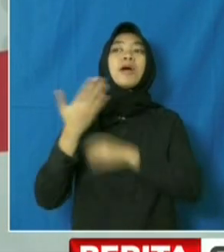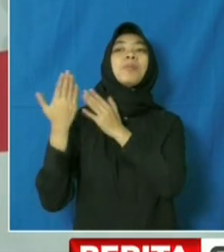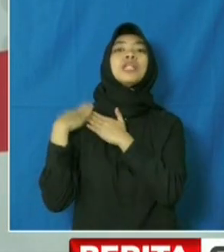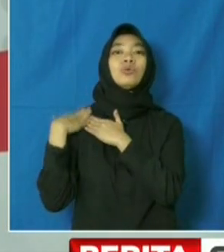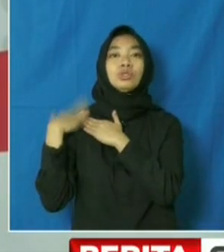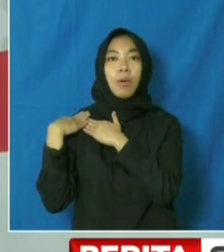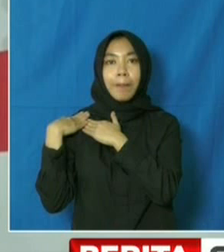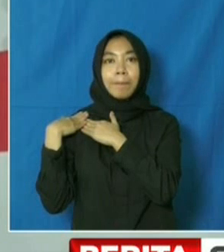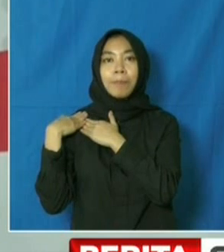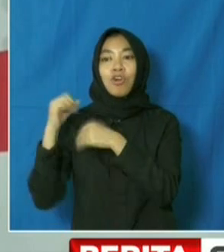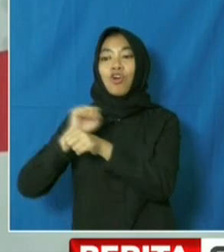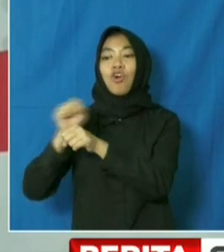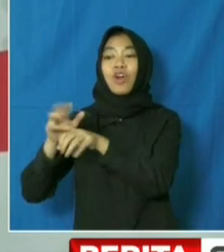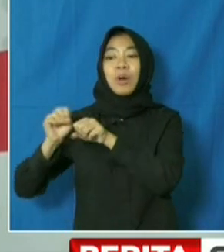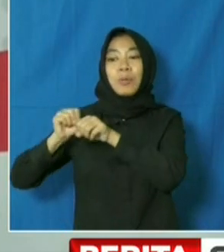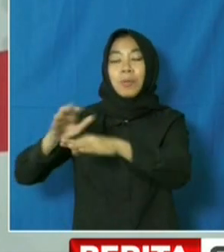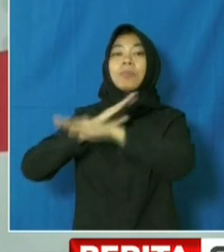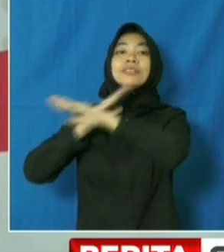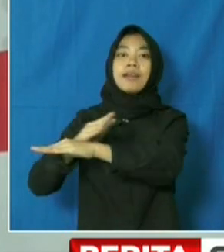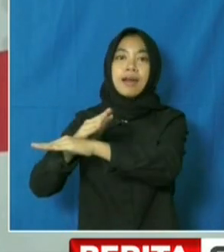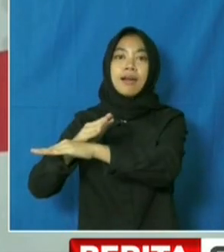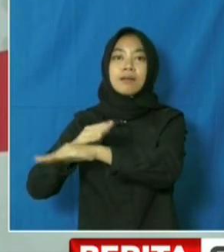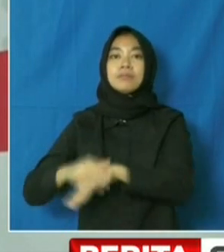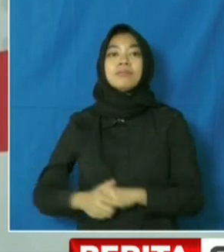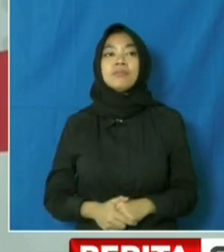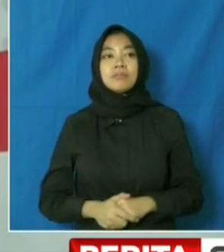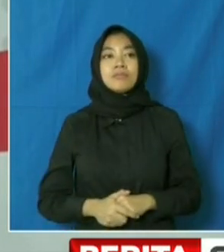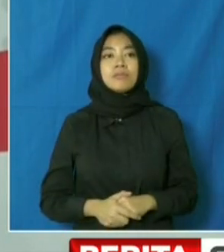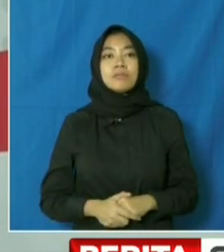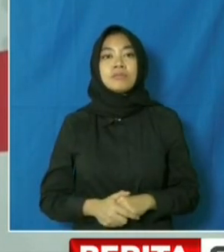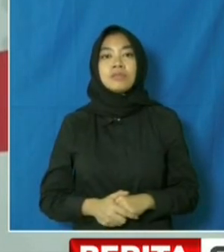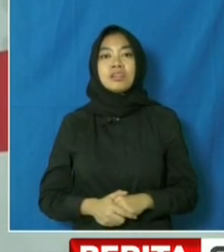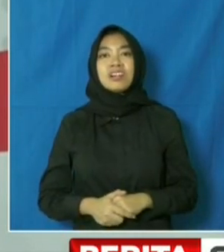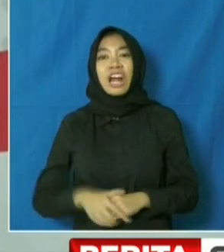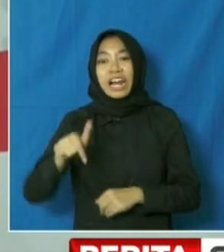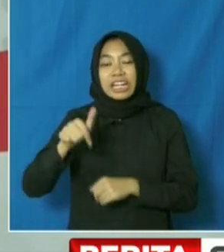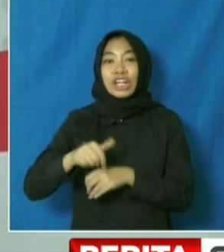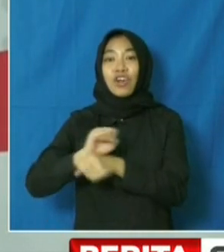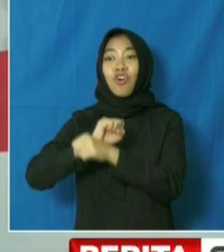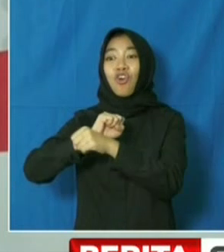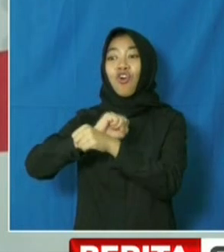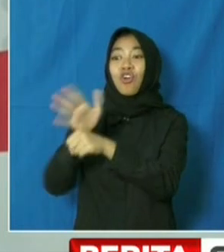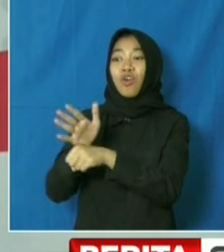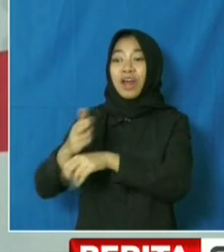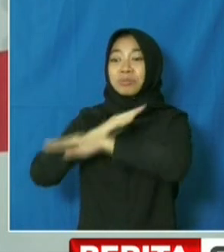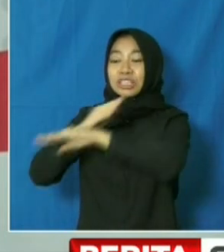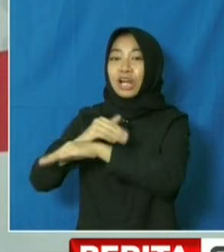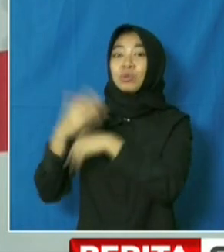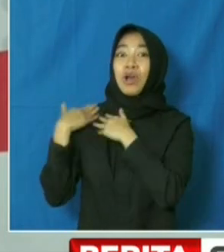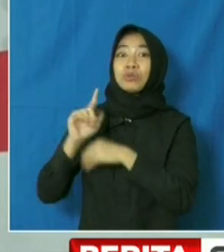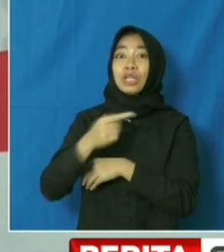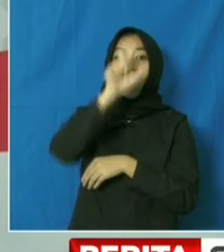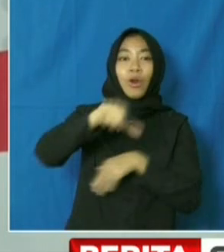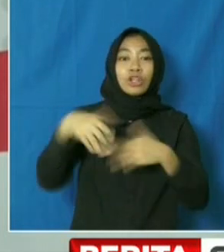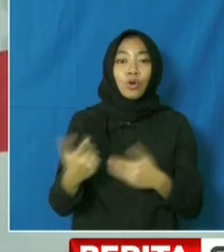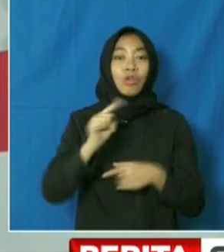penyebaran wabah kofit 19 ini terus meluas tidak bisa hanya dibebankan kepada satu komunitas tidak